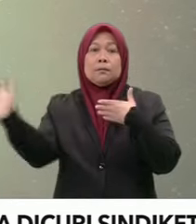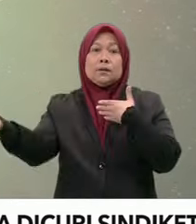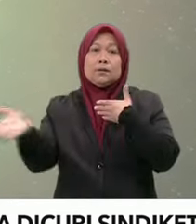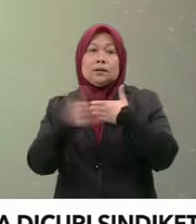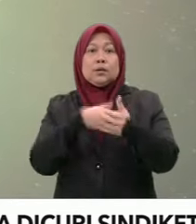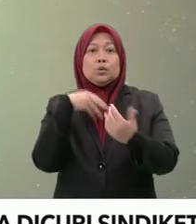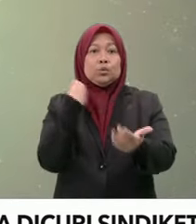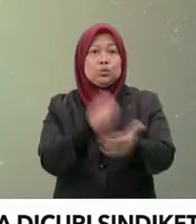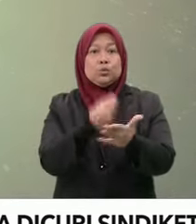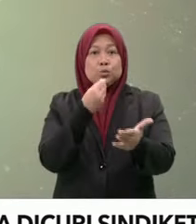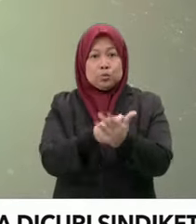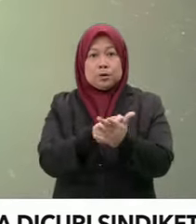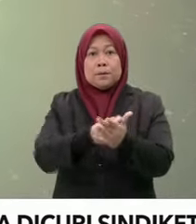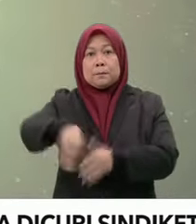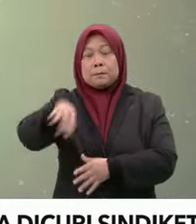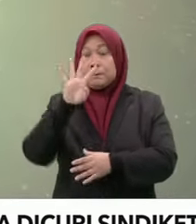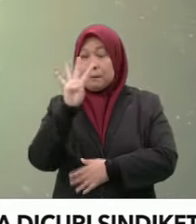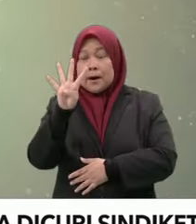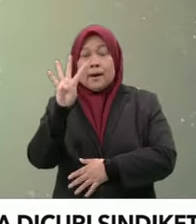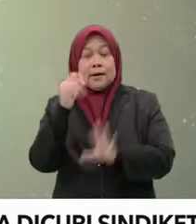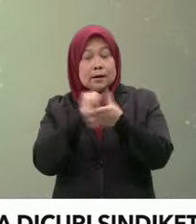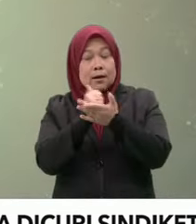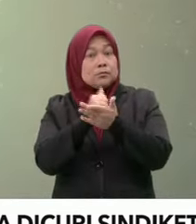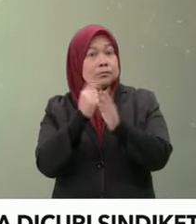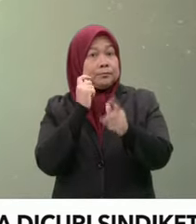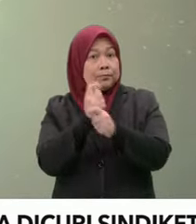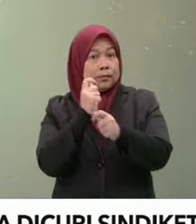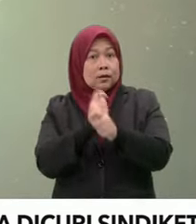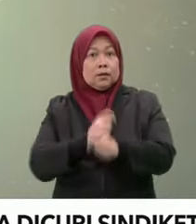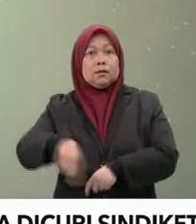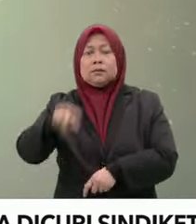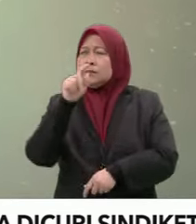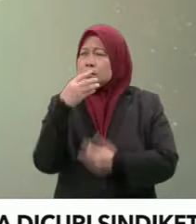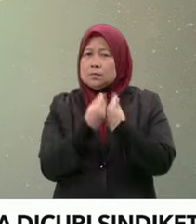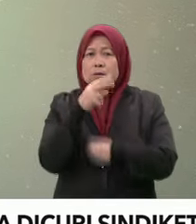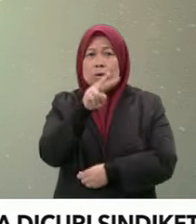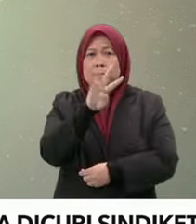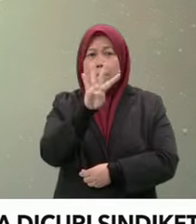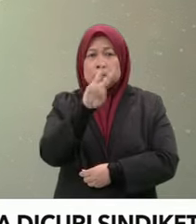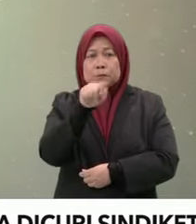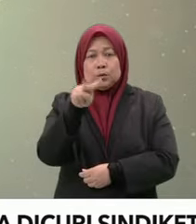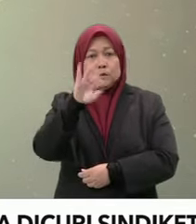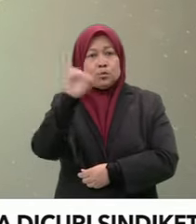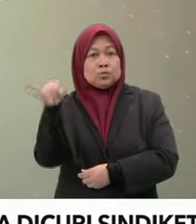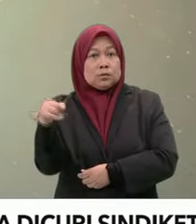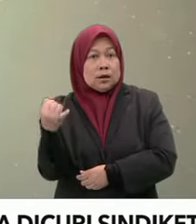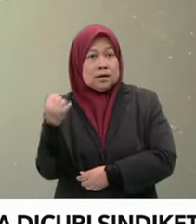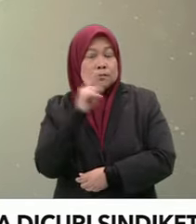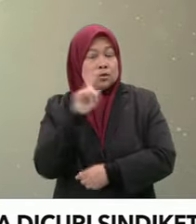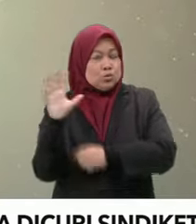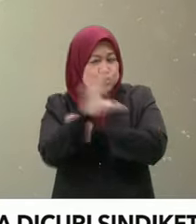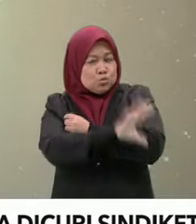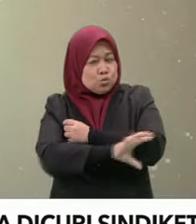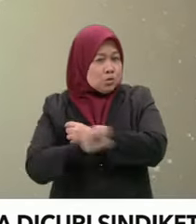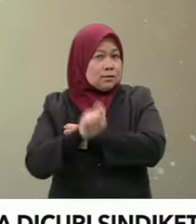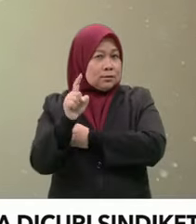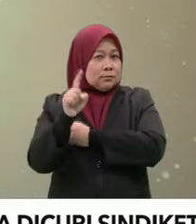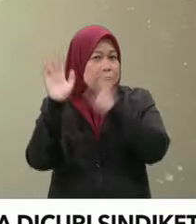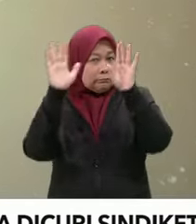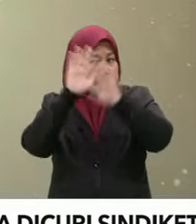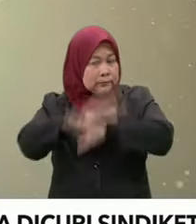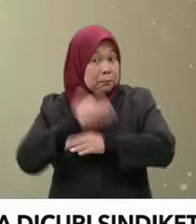semula wang daripada 4 akaun simpanan tetap berjumlah 24.2 juta ringgit yang dicuri oleh satu